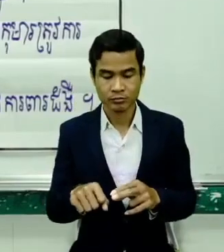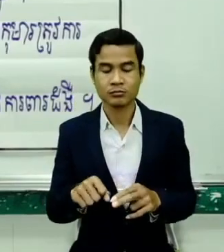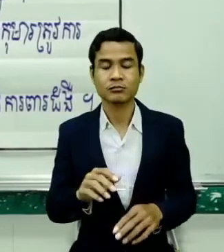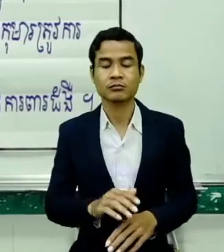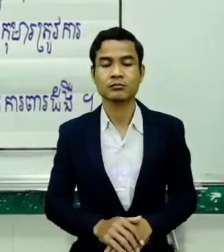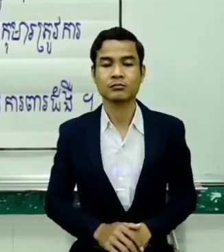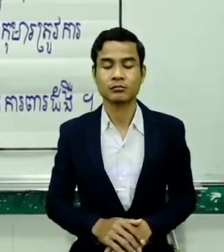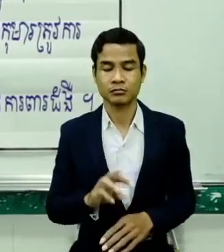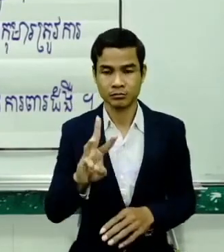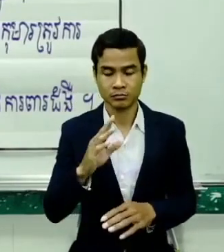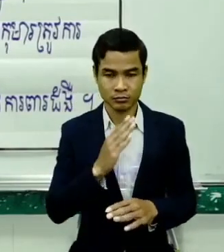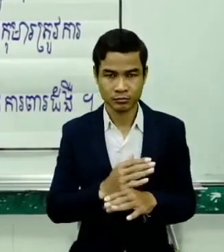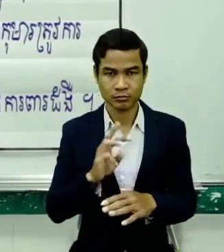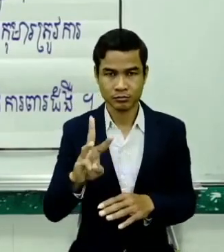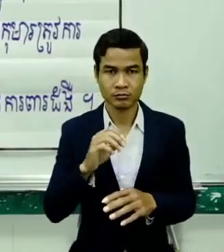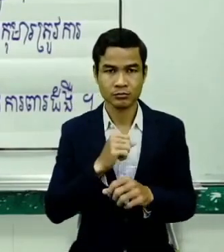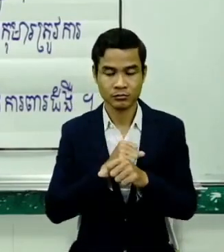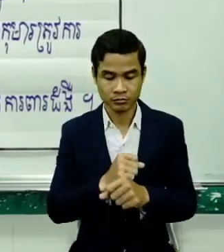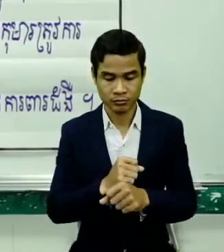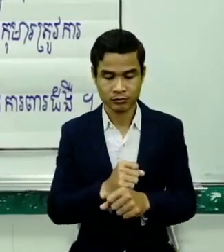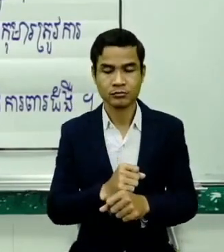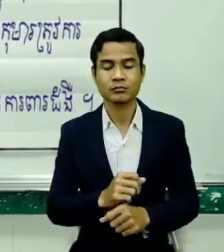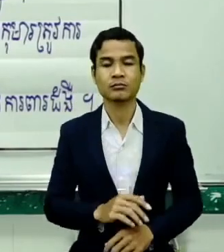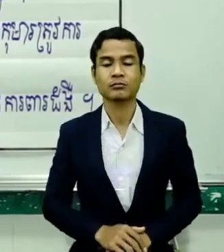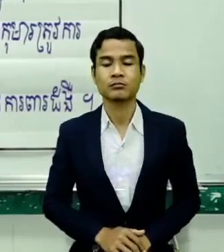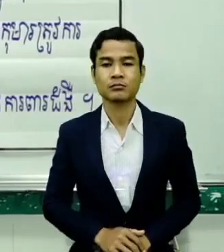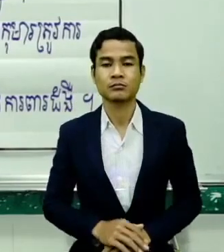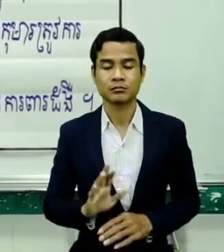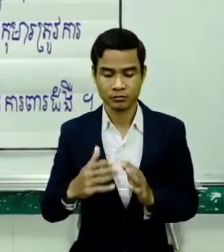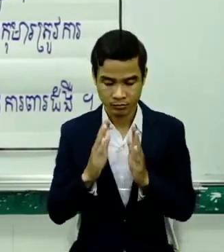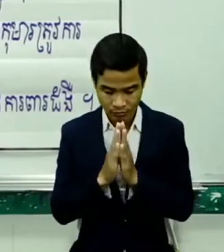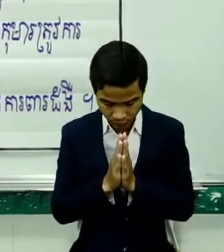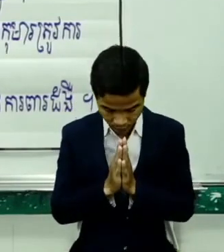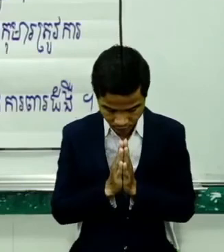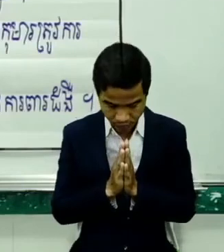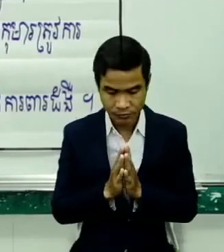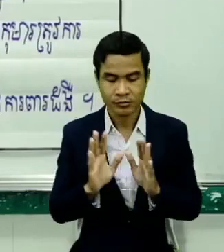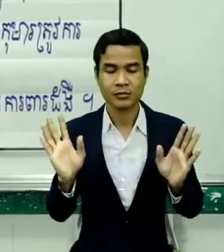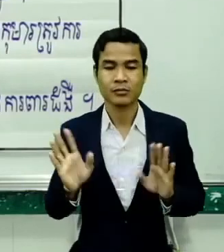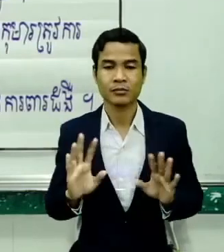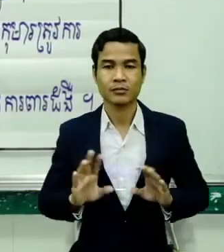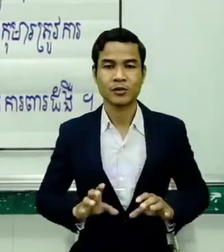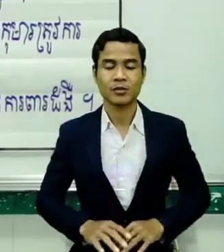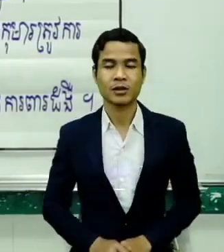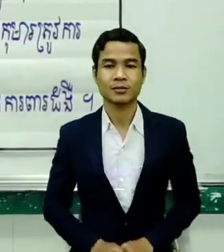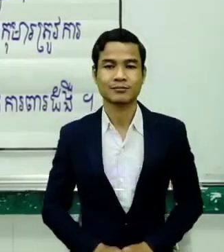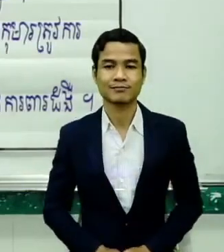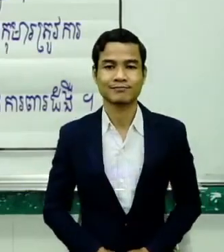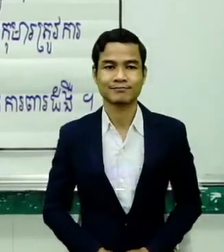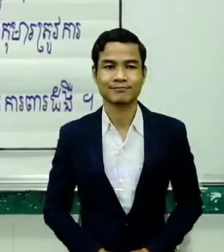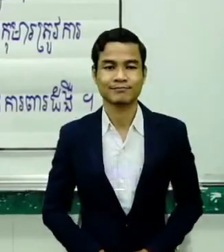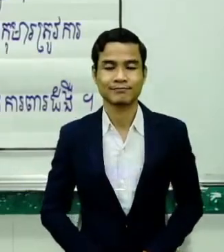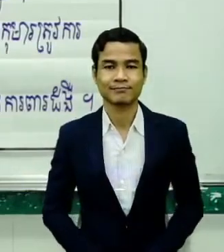នៅ 3 កុំ 3 ការ ពៀ សូម អរគុណ សូម ជម្រាប លា